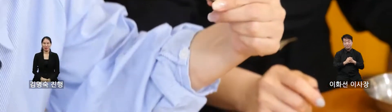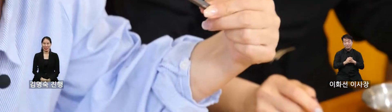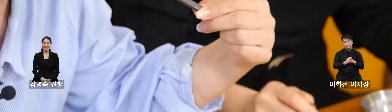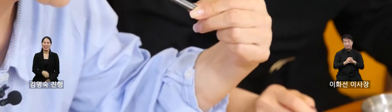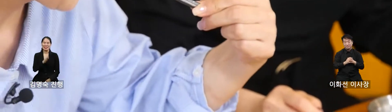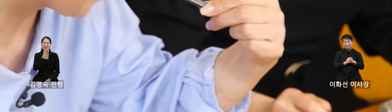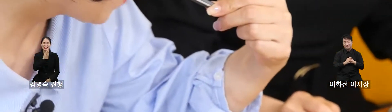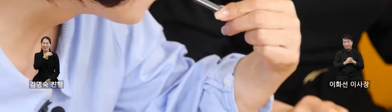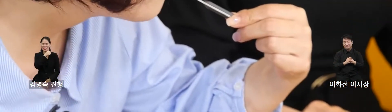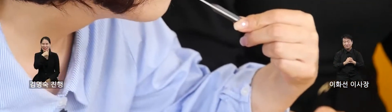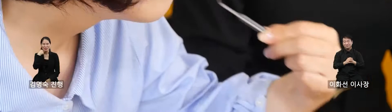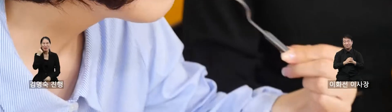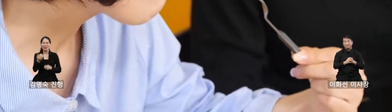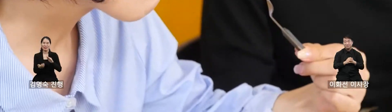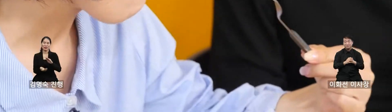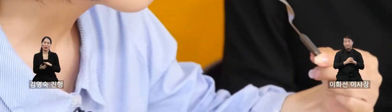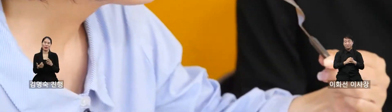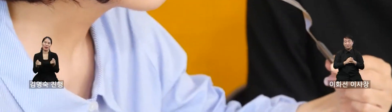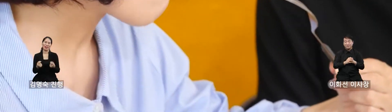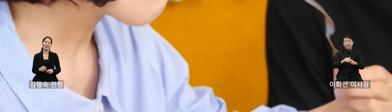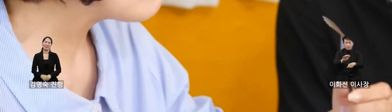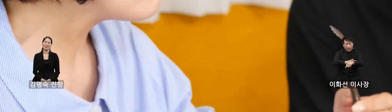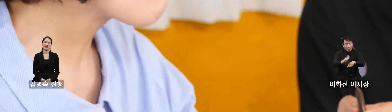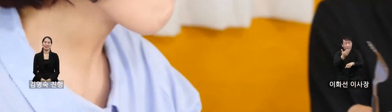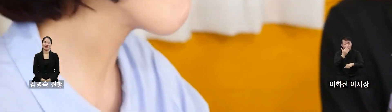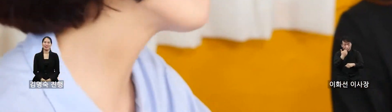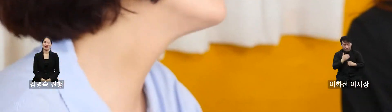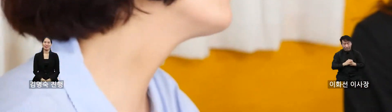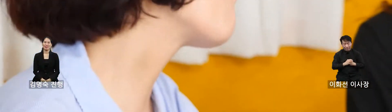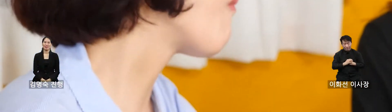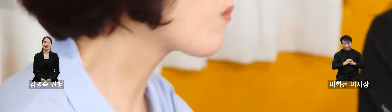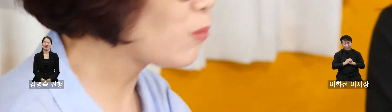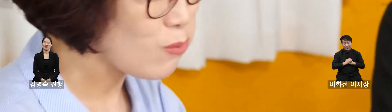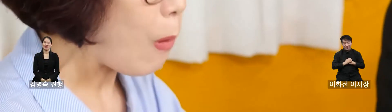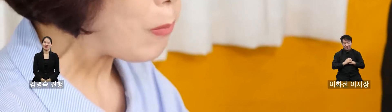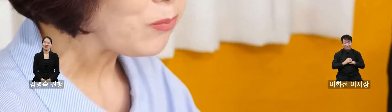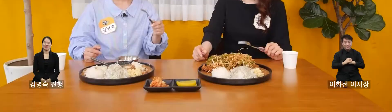맛있어. 잘 드시네요.